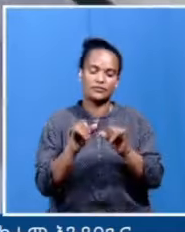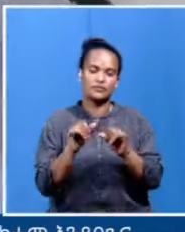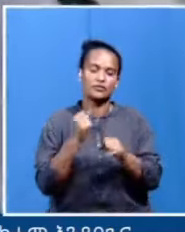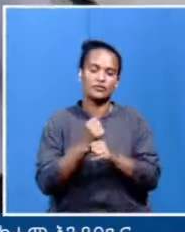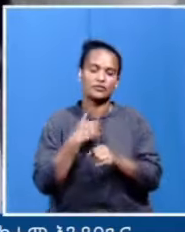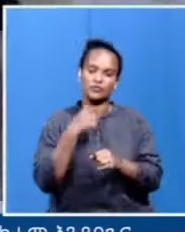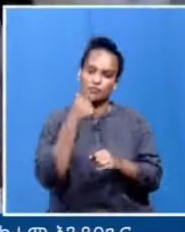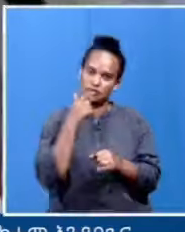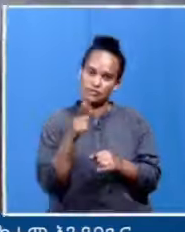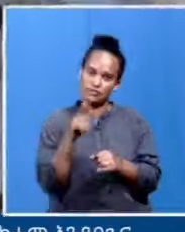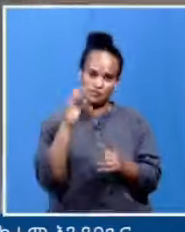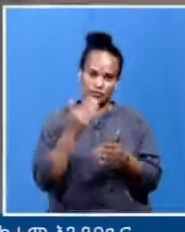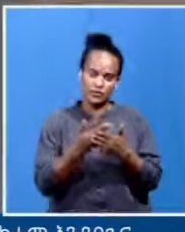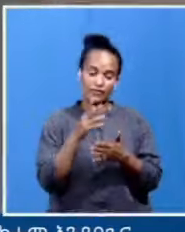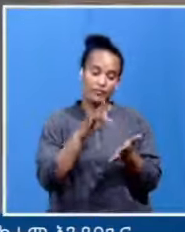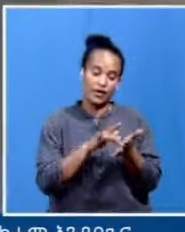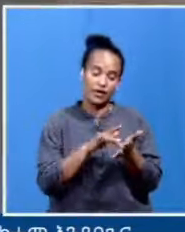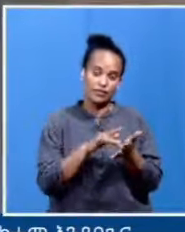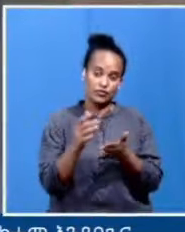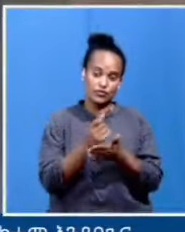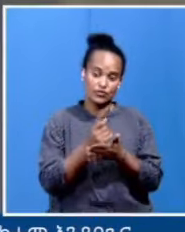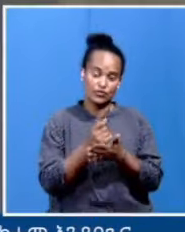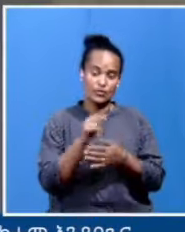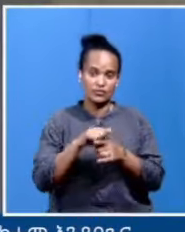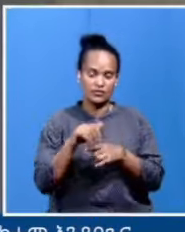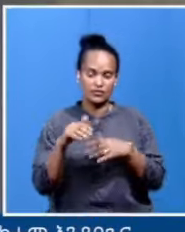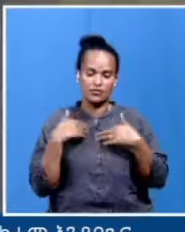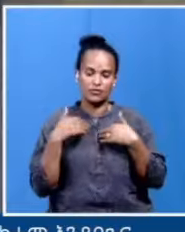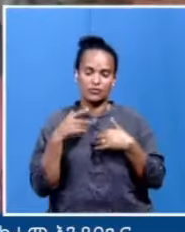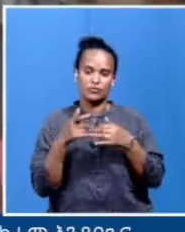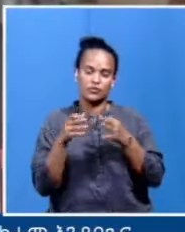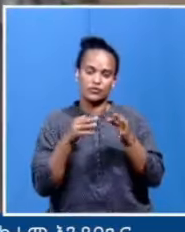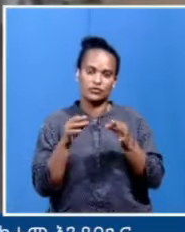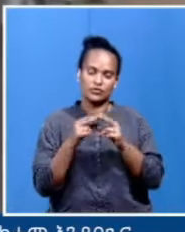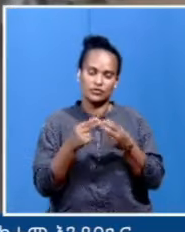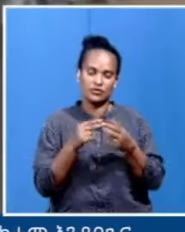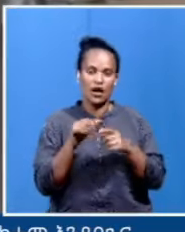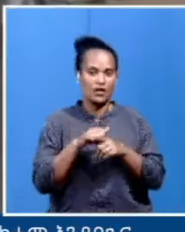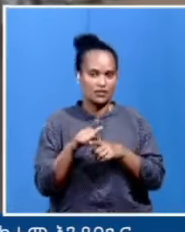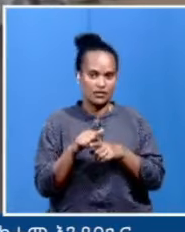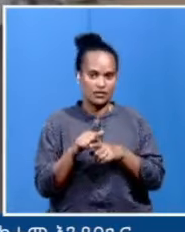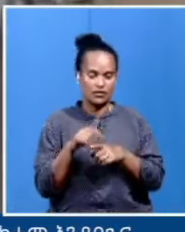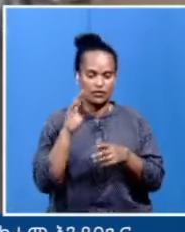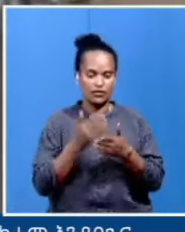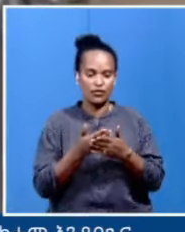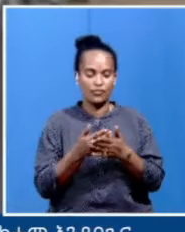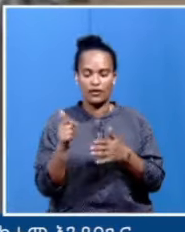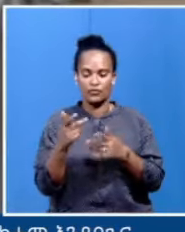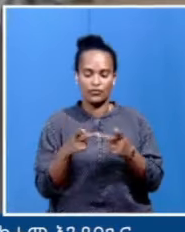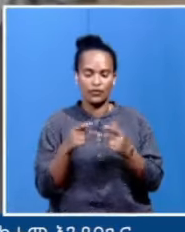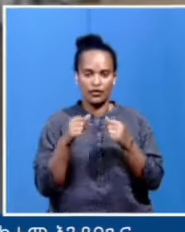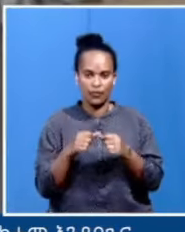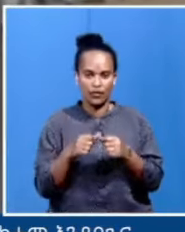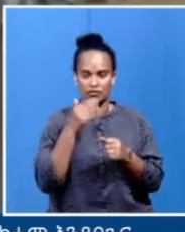ምህላዎም ተዛሪቡ። ደቆም ኣብቲ ማእኸል ብዝወስድዎ ዘሎ ስልጠና ሕጉሳት ምዃኖም ዝገለፁ ስድራ ሰልጠንቲ ብወገኖም ደቆም ኣብ ካሊእ ቦታ ካብ